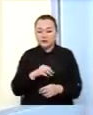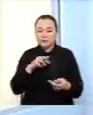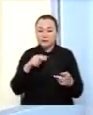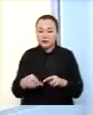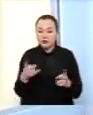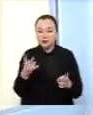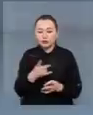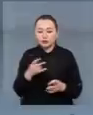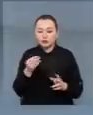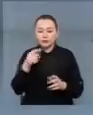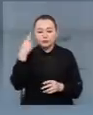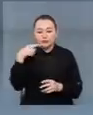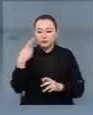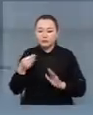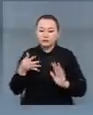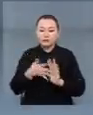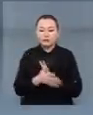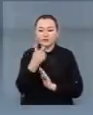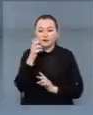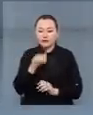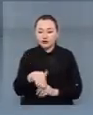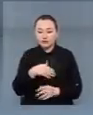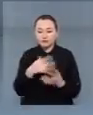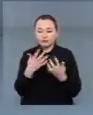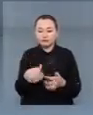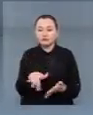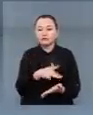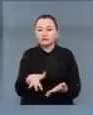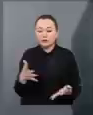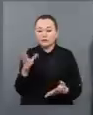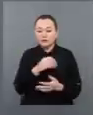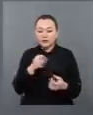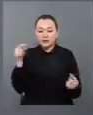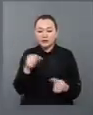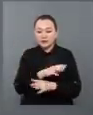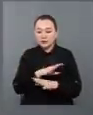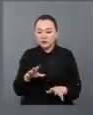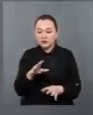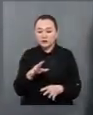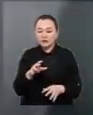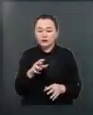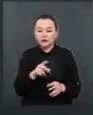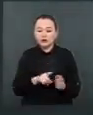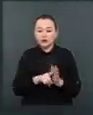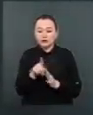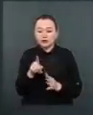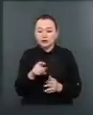это выходит очень большую сумму. 200 тысяч нам насчитали. У нас все замки вообще не сходятся. Стал скручиваться весь